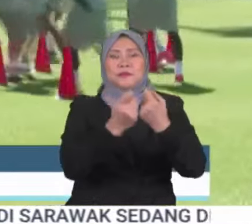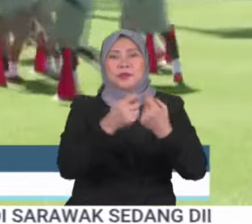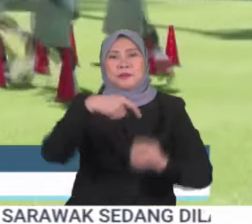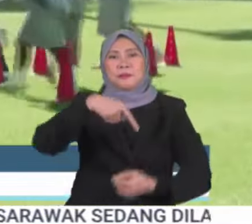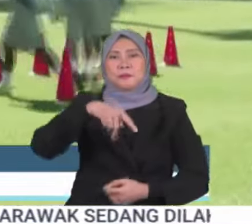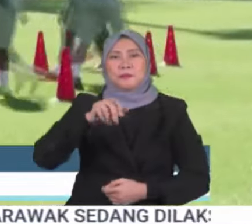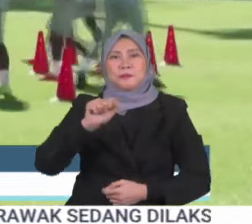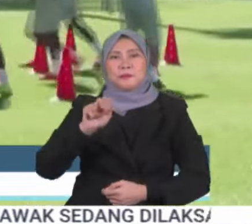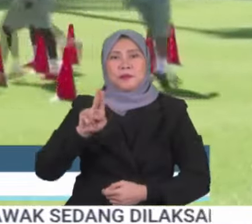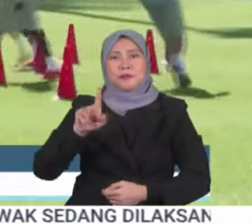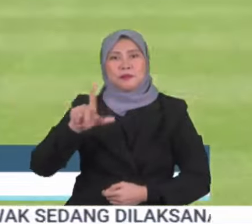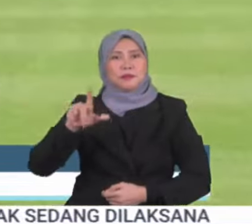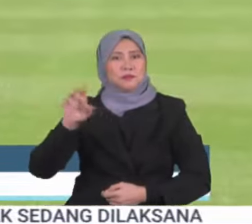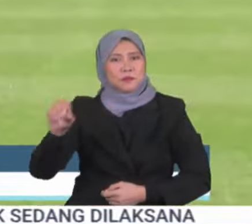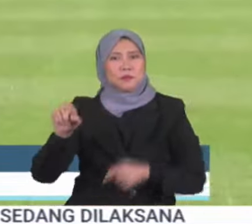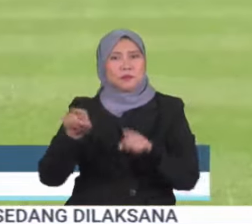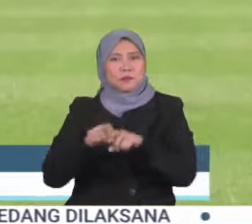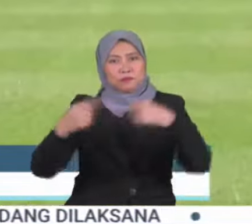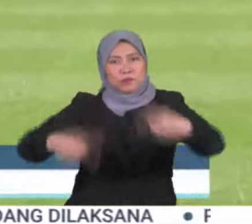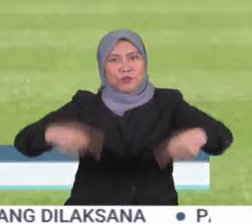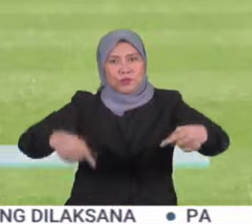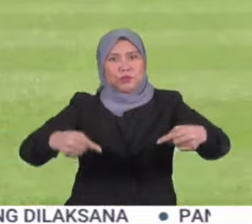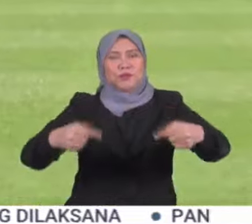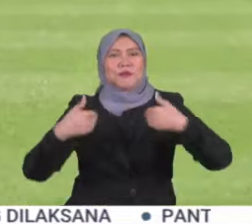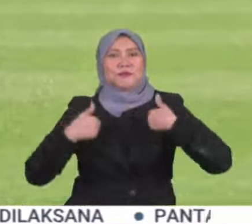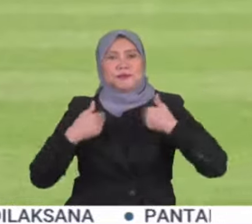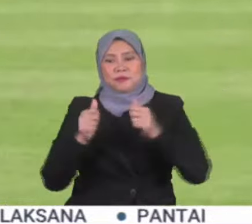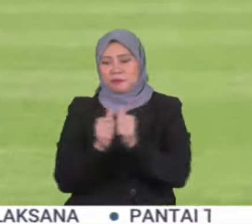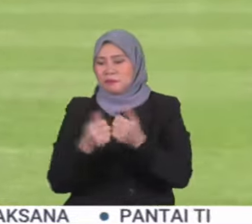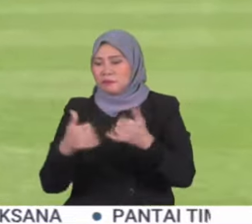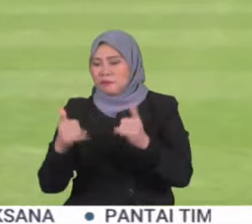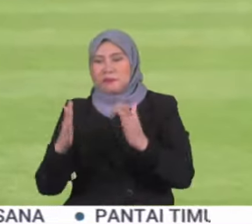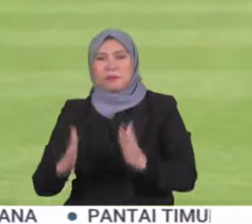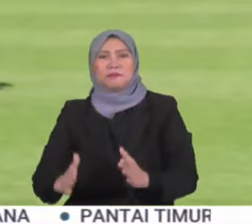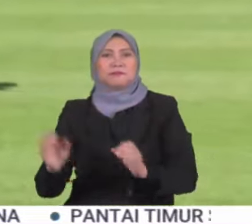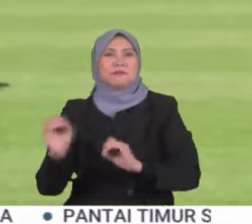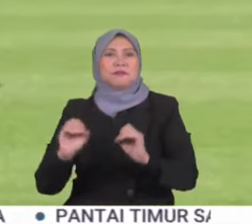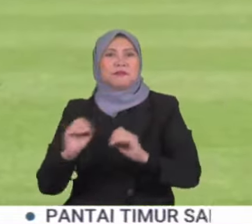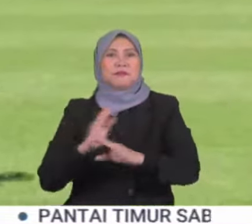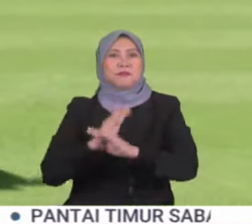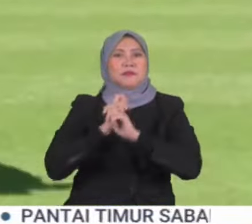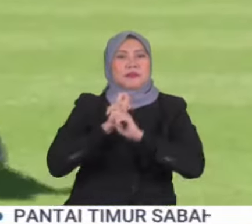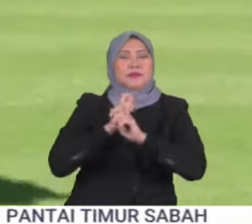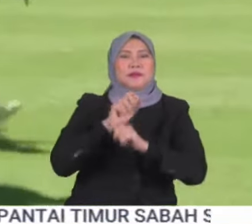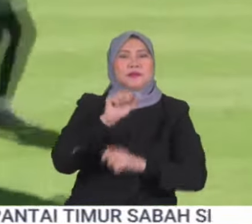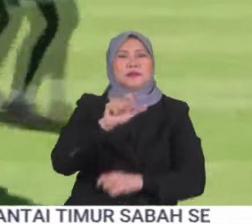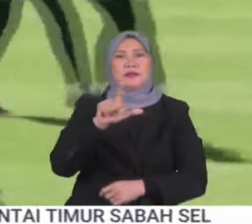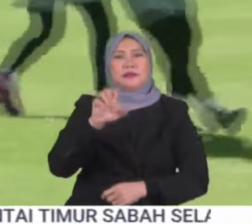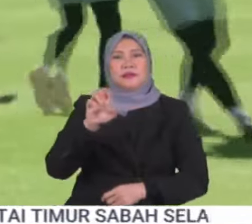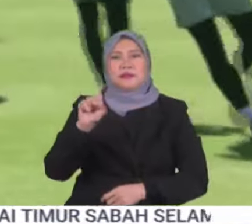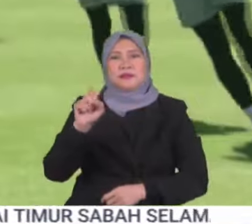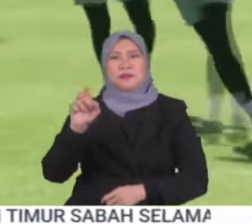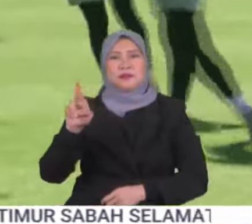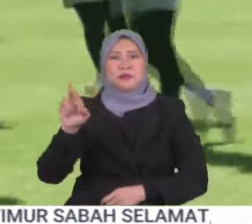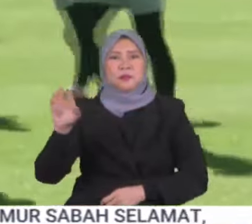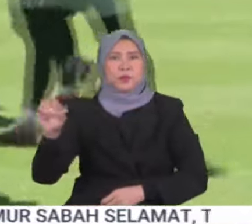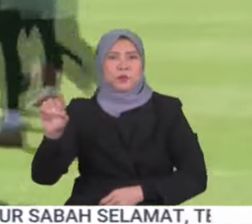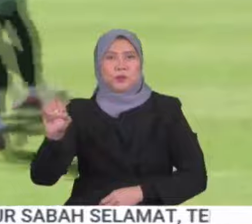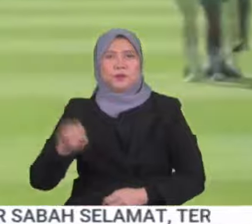Fonseca juga bakal turun beraksi tanpa beberapa pemain termasuk tonggak pertahan Alessandro Florenzi.